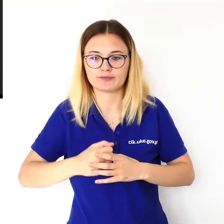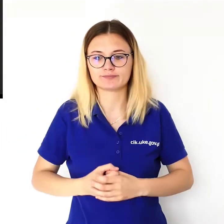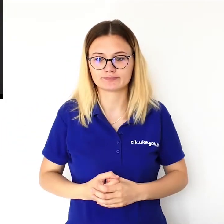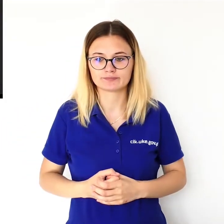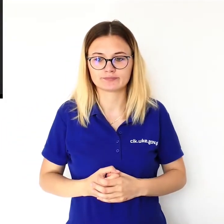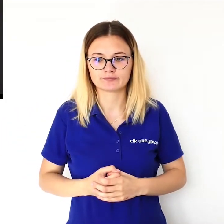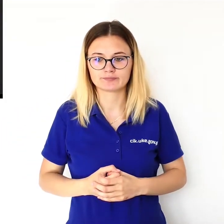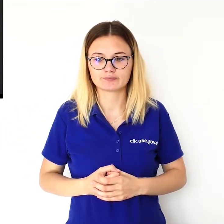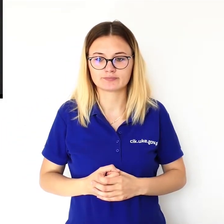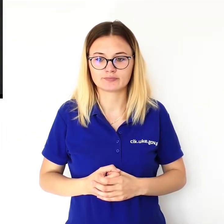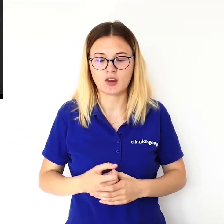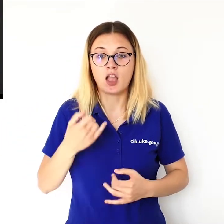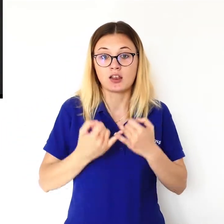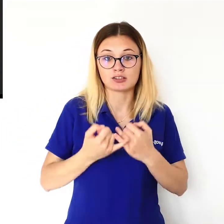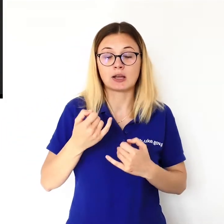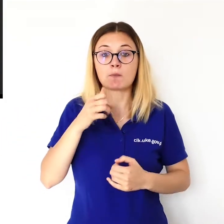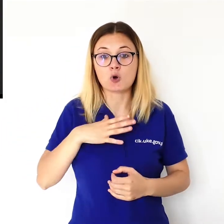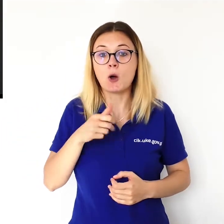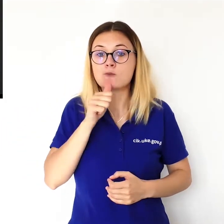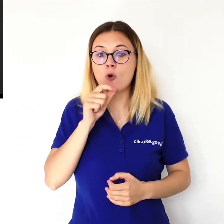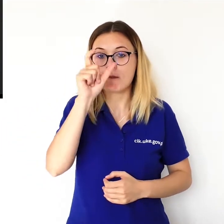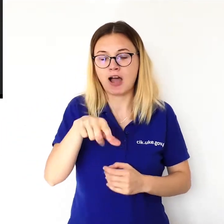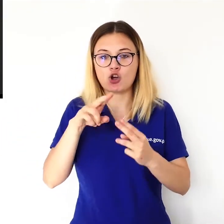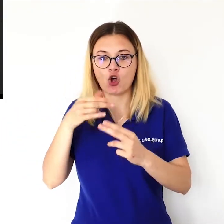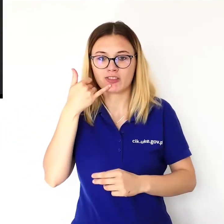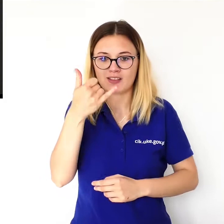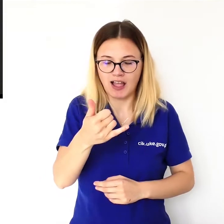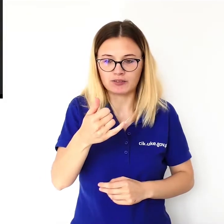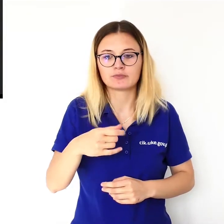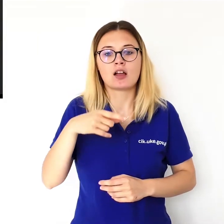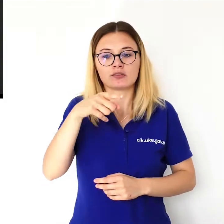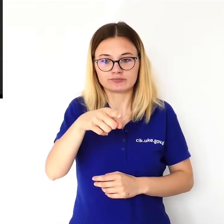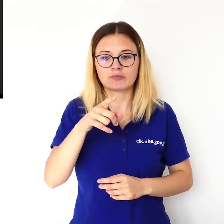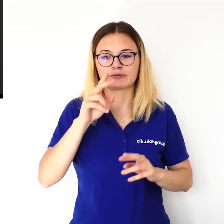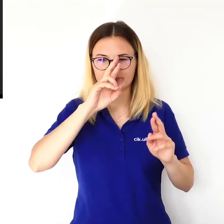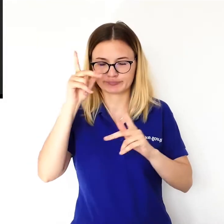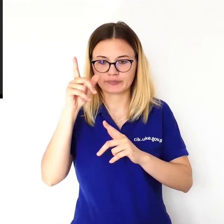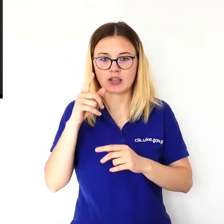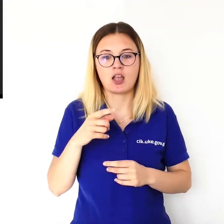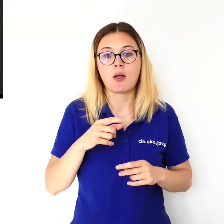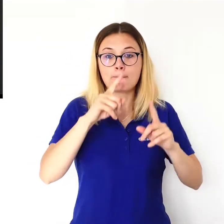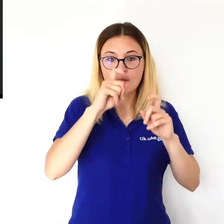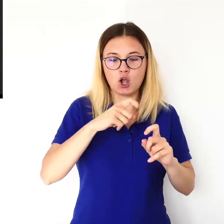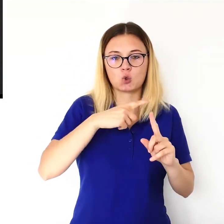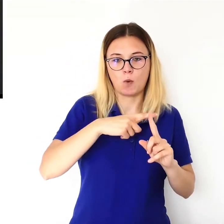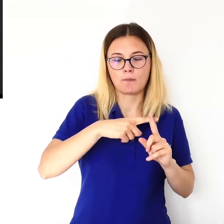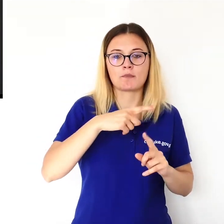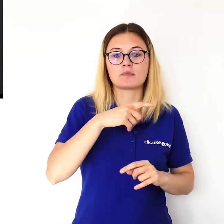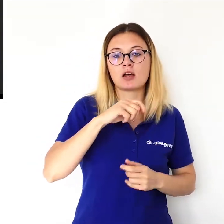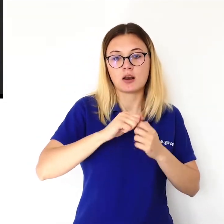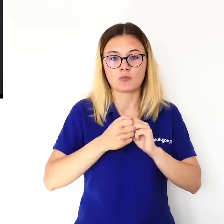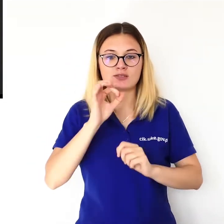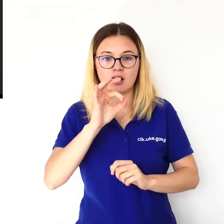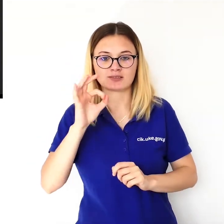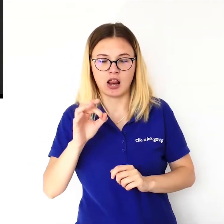Pamiętając o tej prostej zasadzie, możesz uniknąć niechcianego, drogiego połączenia. Jeżeli numer, który próbował się z Tobą skontaktować,